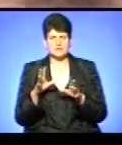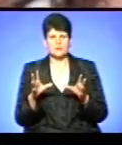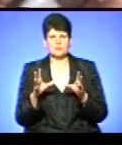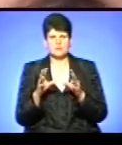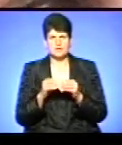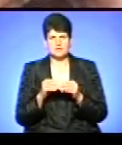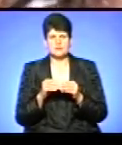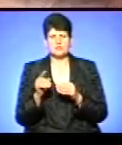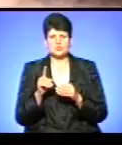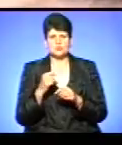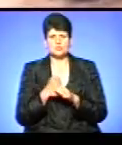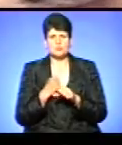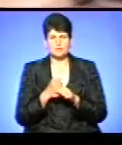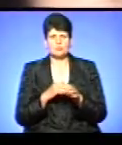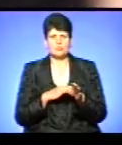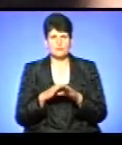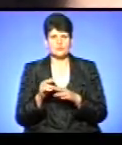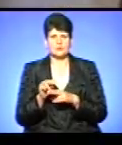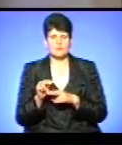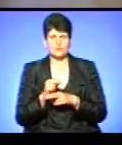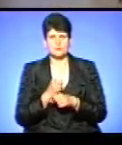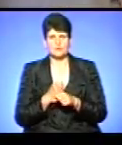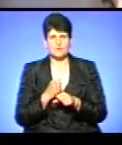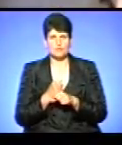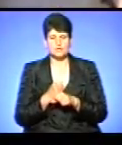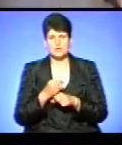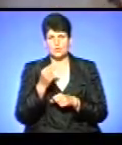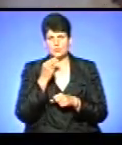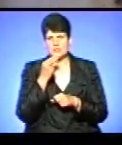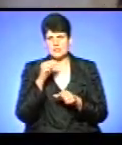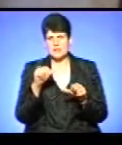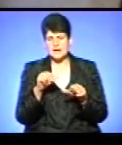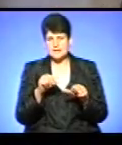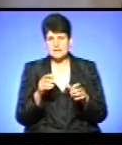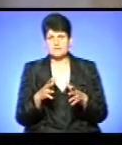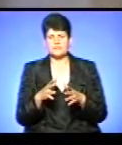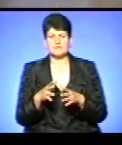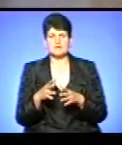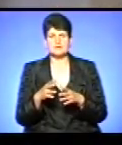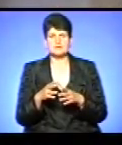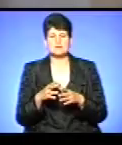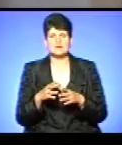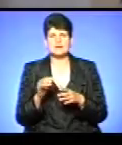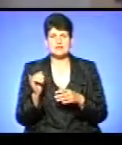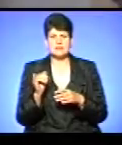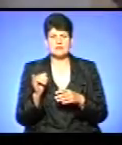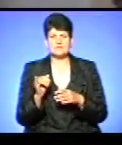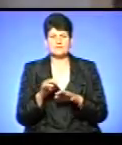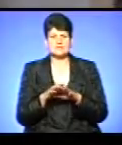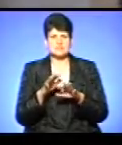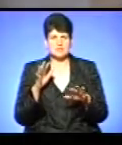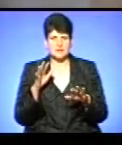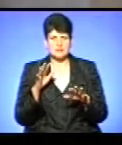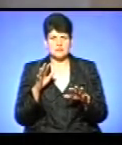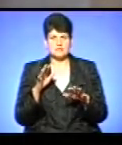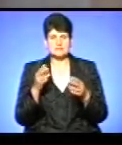крім вестибюля ще зроблено повністю ремонтні роботи у їдальні, в харчоблоці за рахунок підприємця і в самому залі за